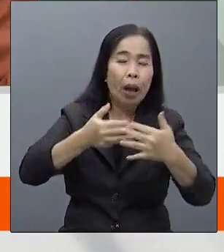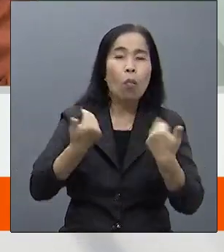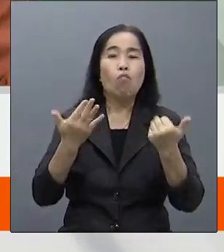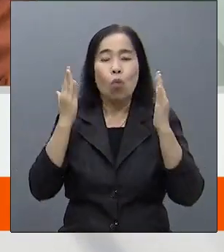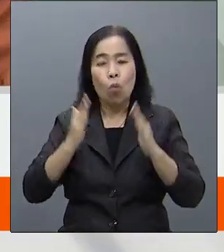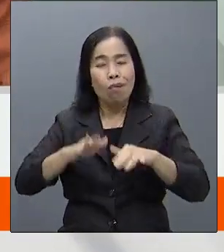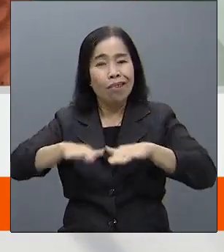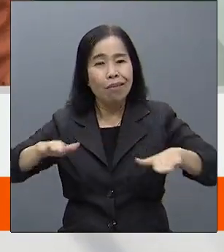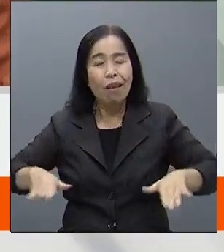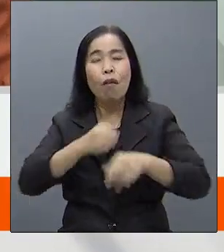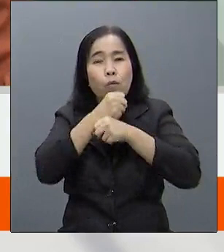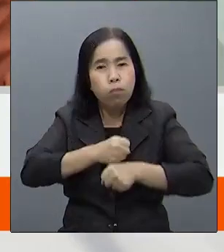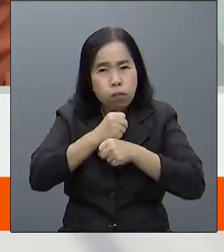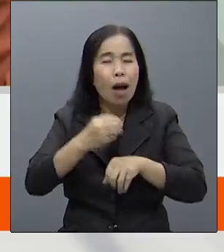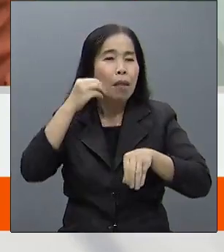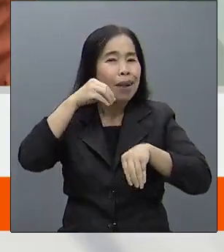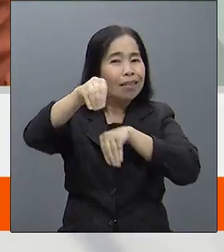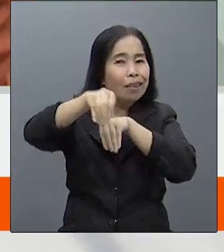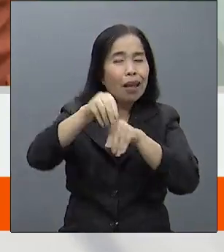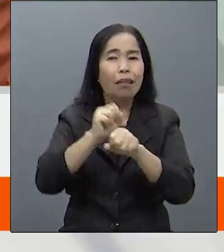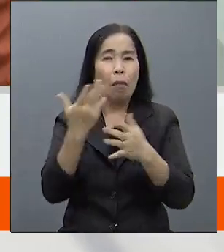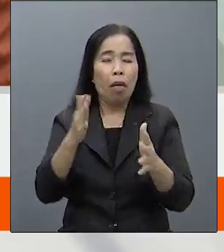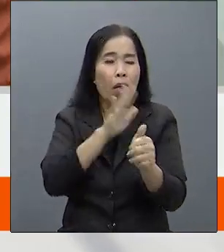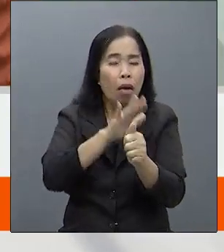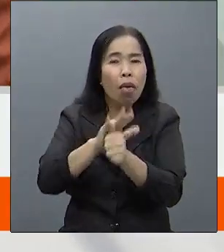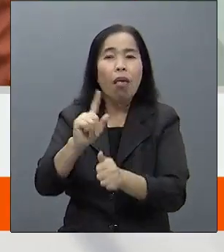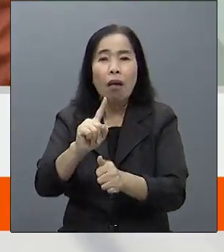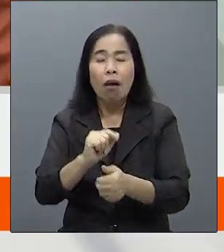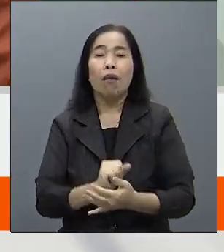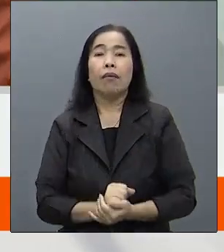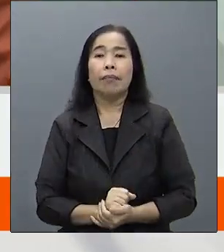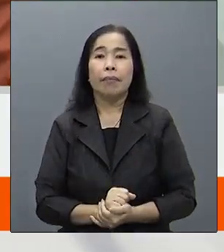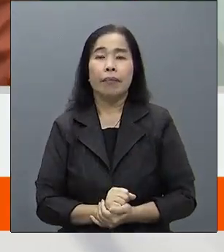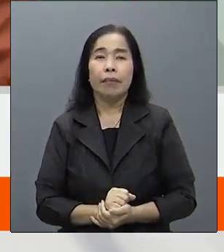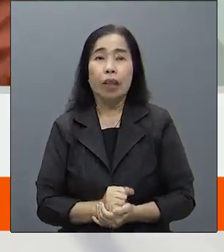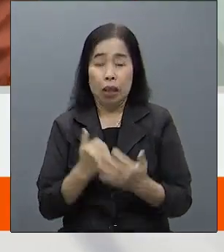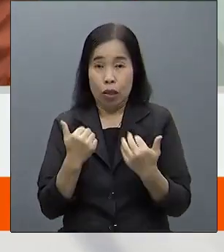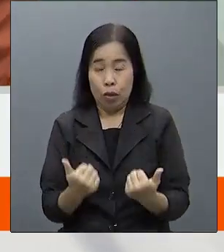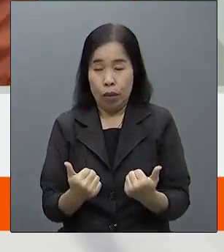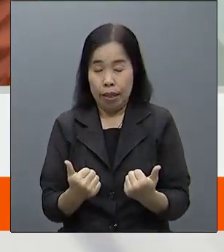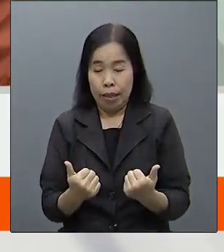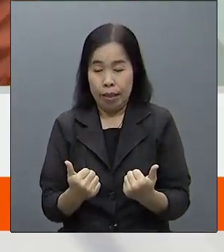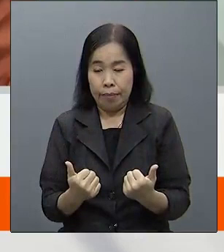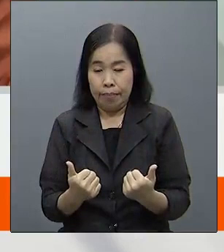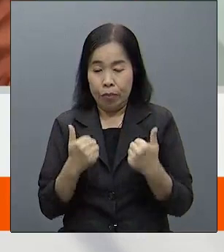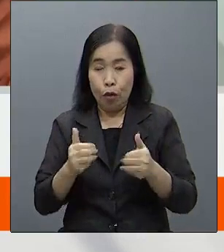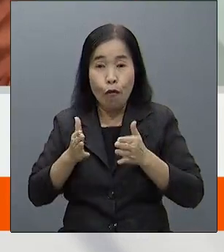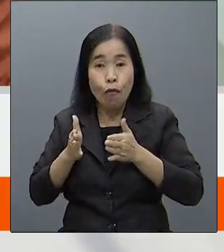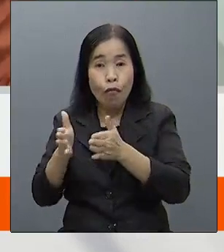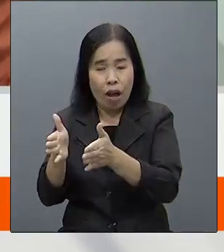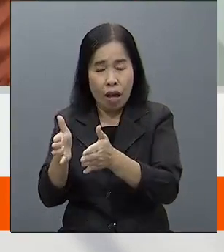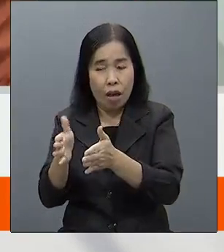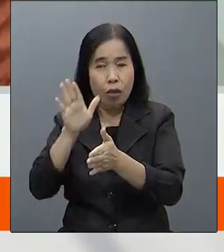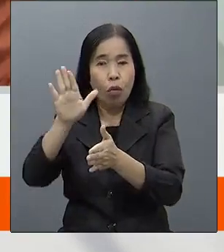ดที่มีไฟป่าอยู่เนี่ยค่ะให้การดูแลกันยังไงบ้างคะ เท่าที่ทราบนะครับตอนนี้นะครับไฟยังอยู่บนเขาน